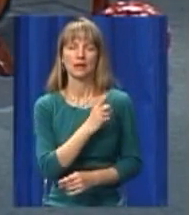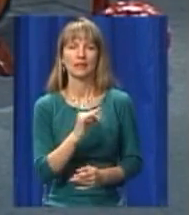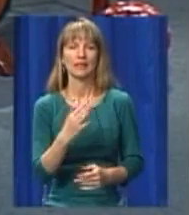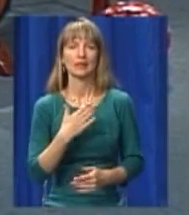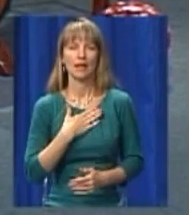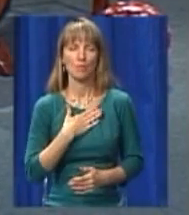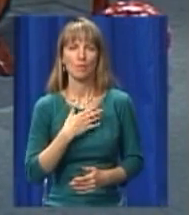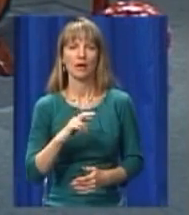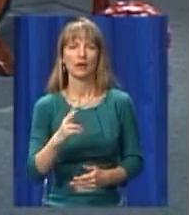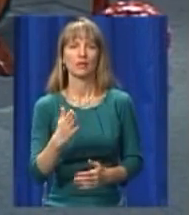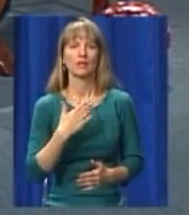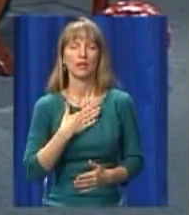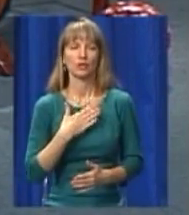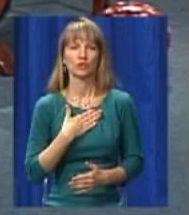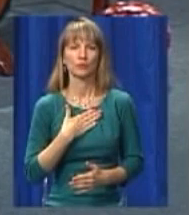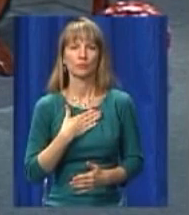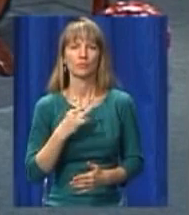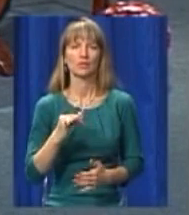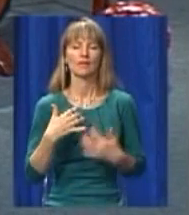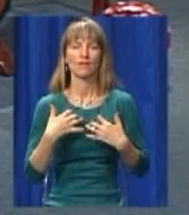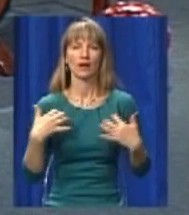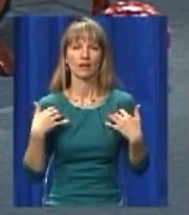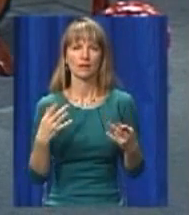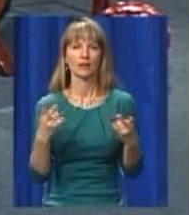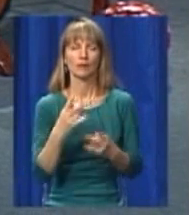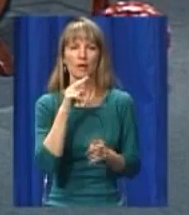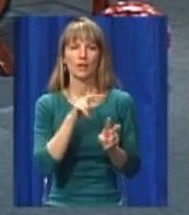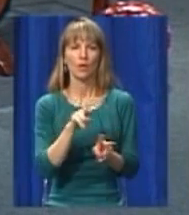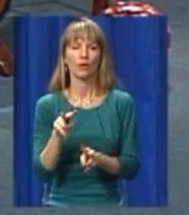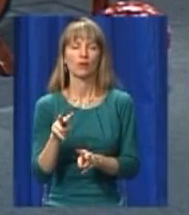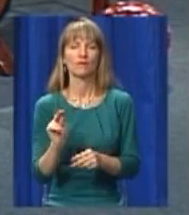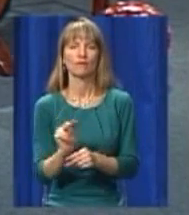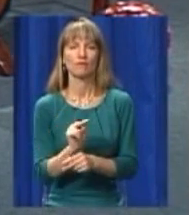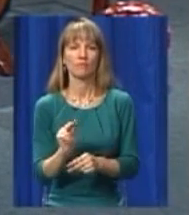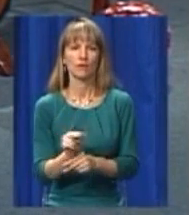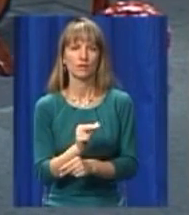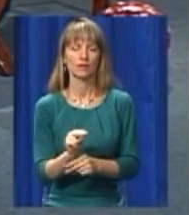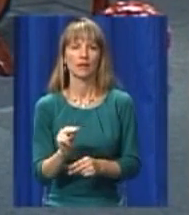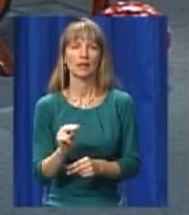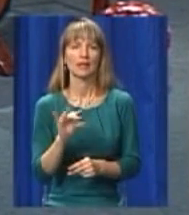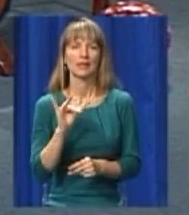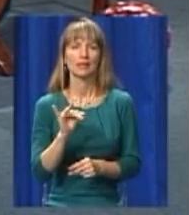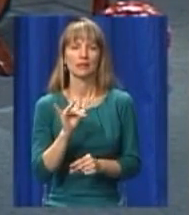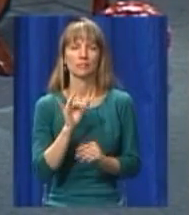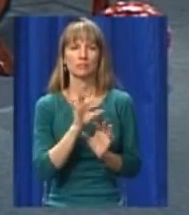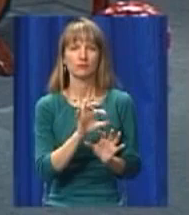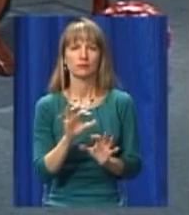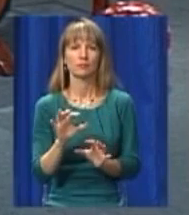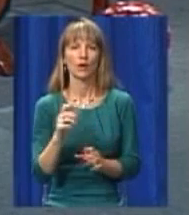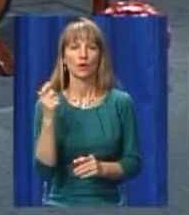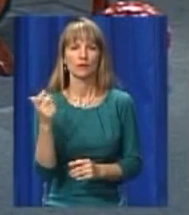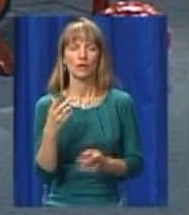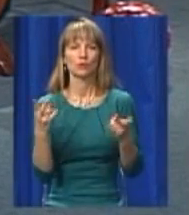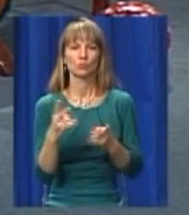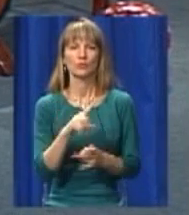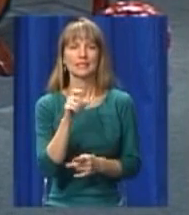як нашим, як і тваринкам, треба догляд і виховання, і нам, як піклуючим там господарям, треба